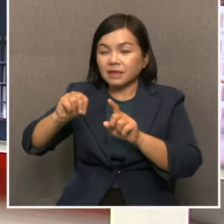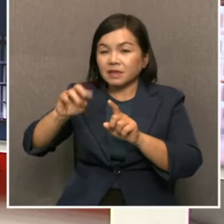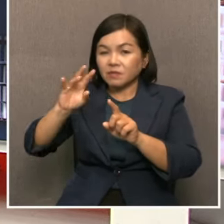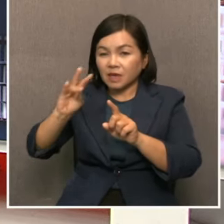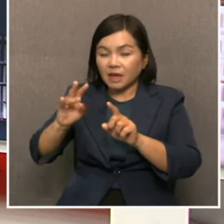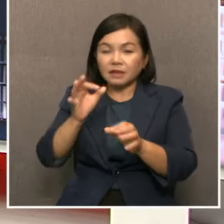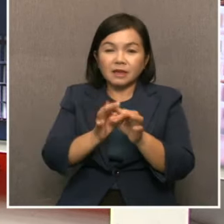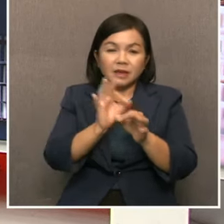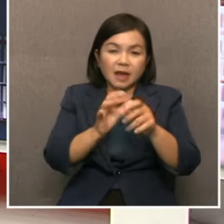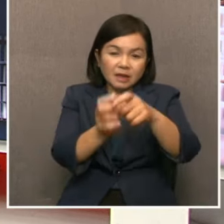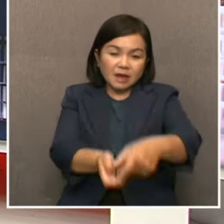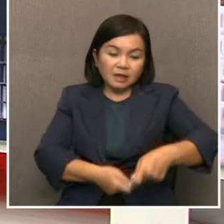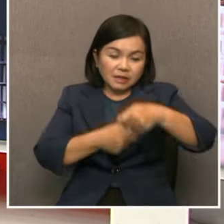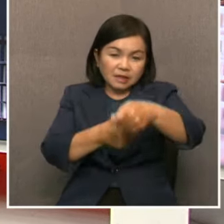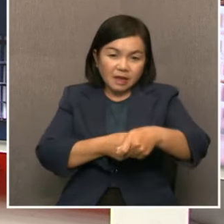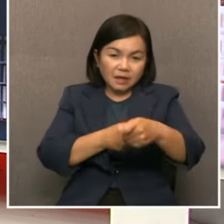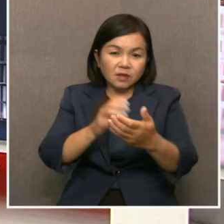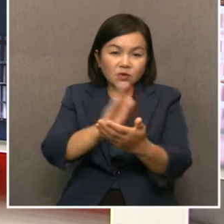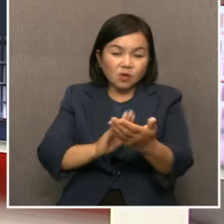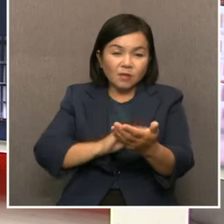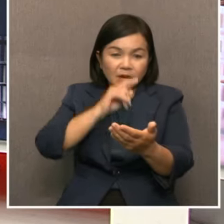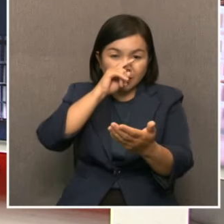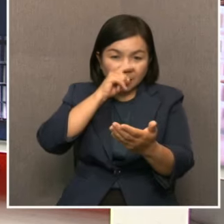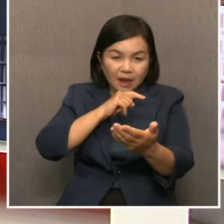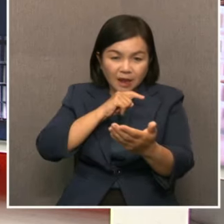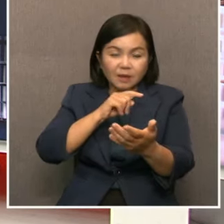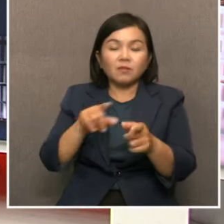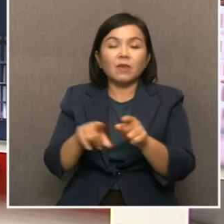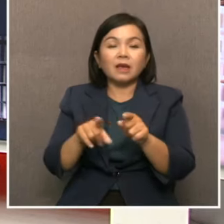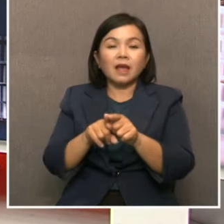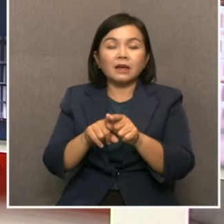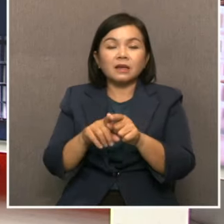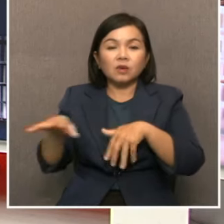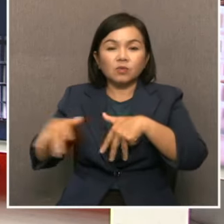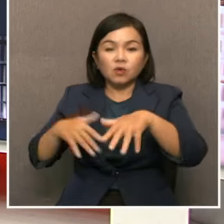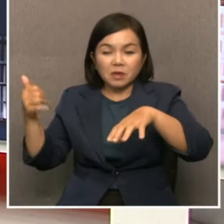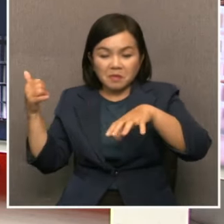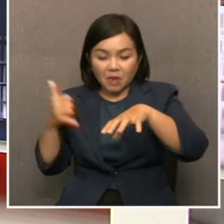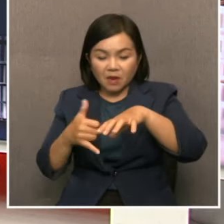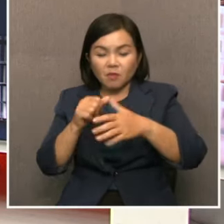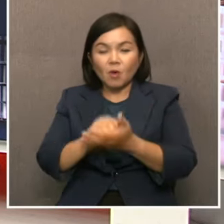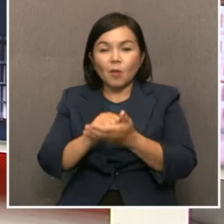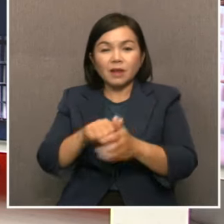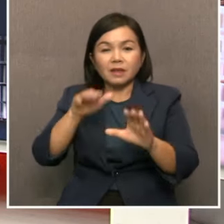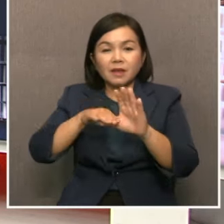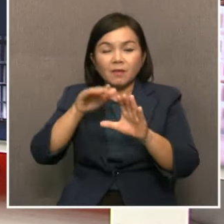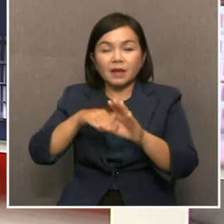เพื่อการเกษตรและสหกรณ์การเกษตรหรือว่าธกส.นะคะก็เป็นอีกจุดนึงค่ะให้บริการประชาชนได้เพิ่มเติม